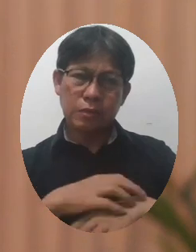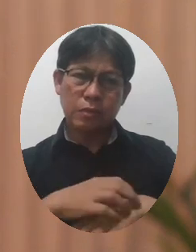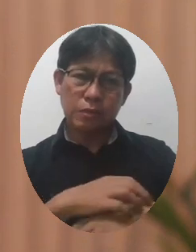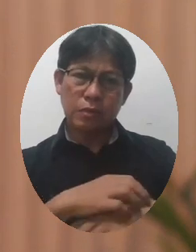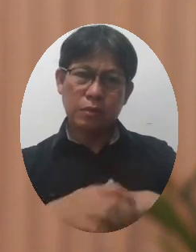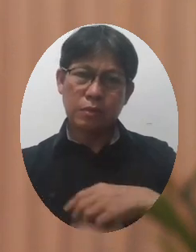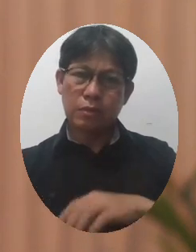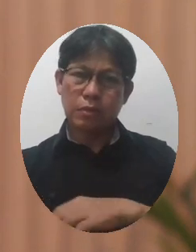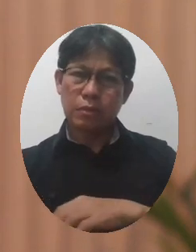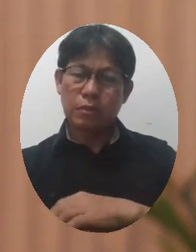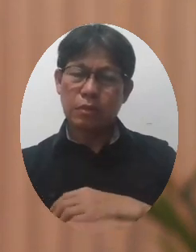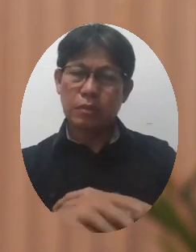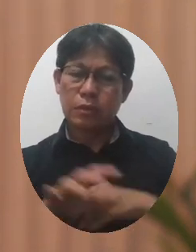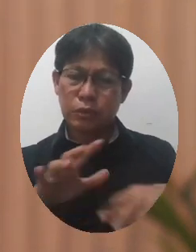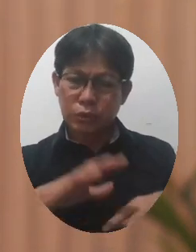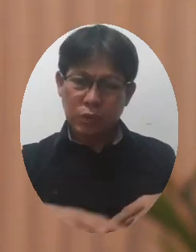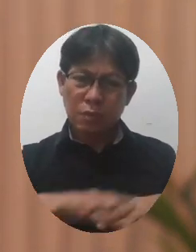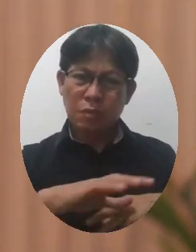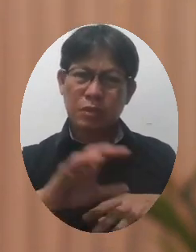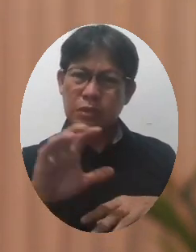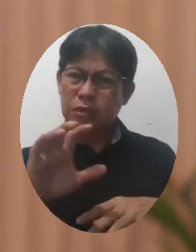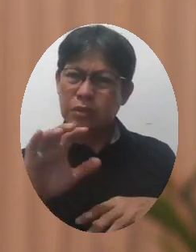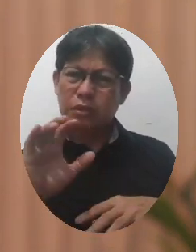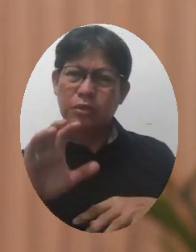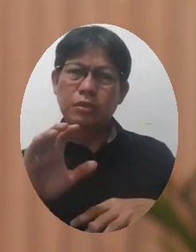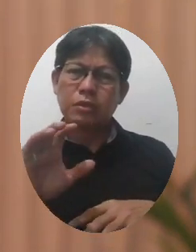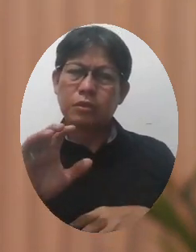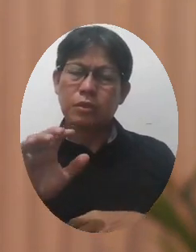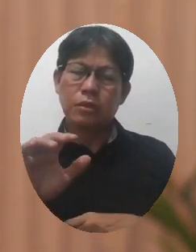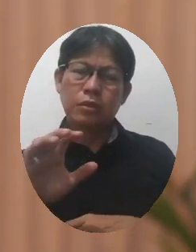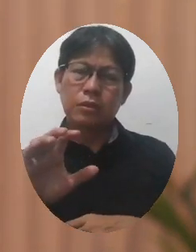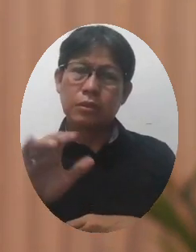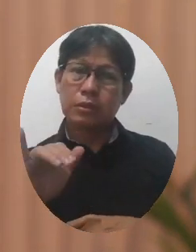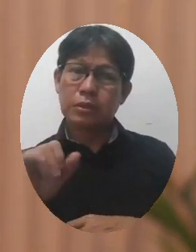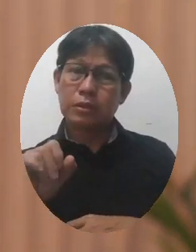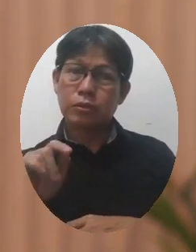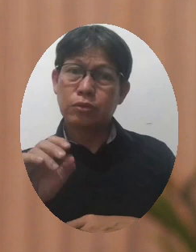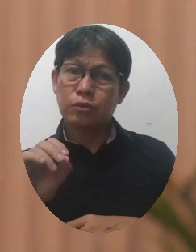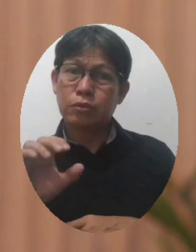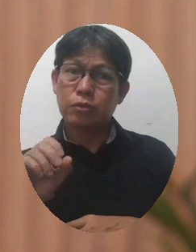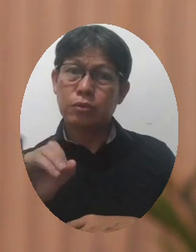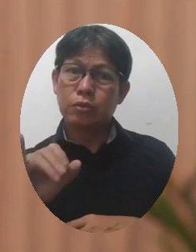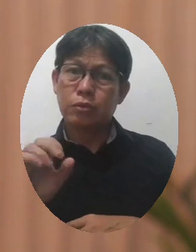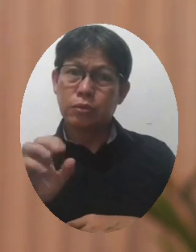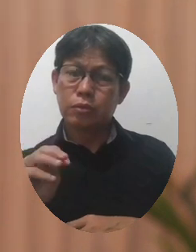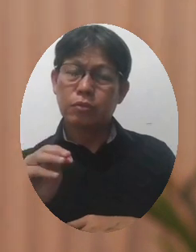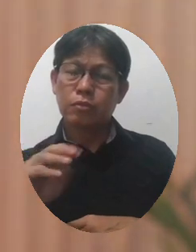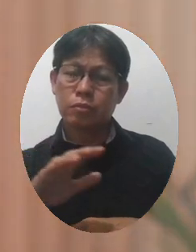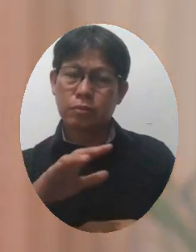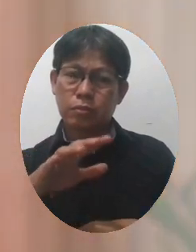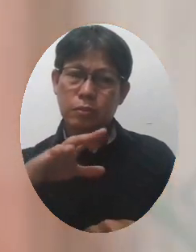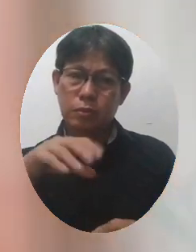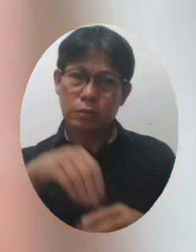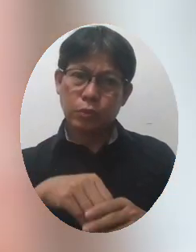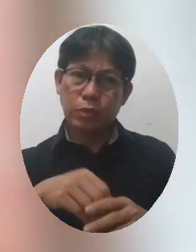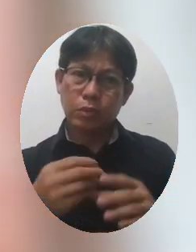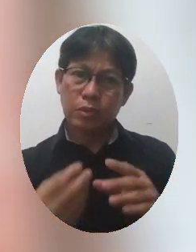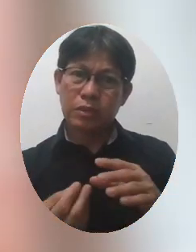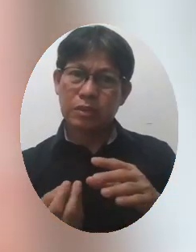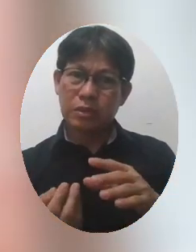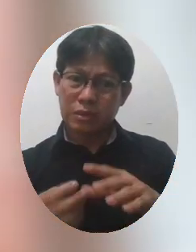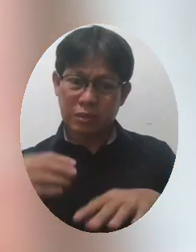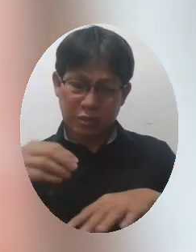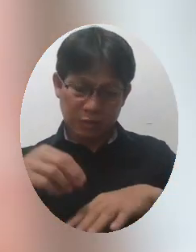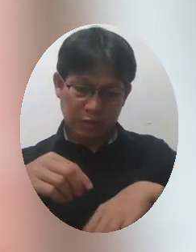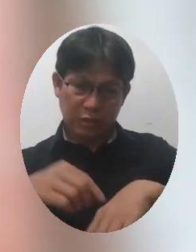ay lumusong sa tubig na may schistosome ay maaaring magkaroon ng mga parang bite or kung saan man pumasok ng mga